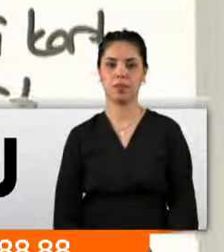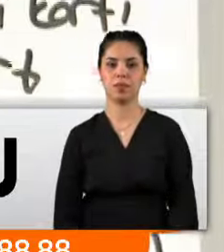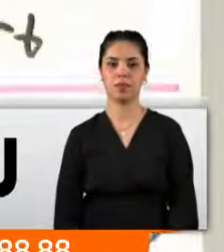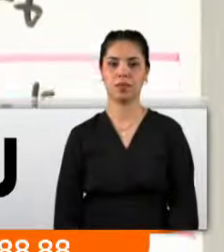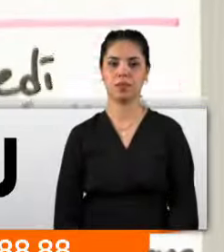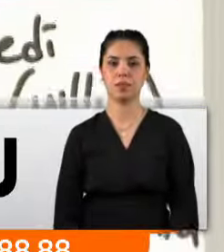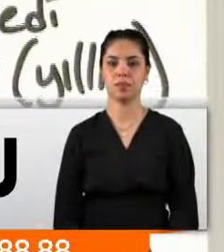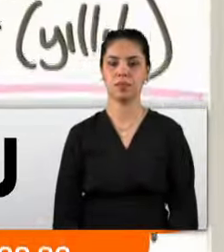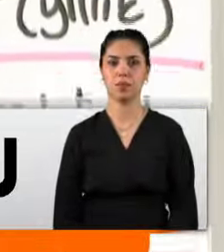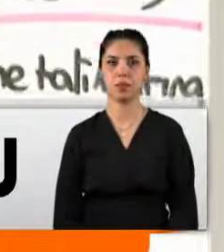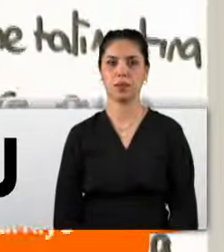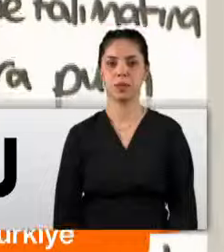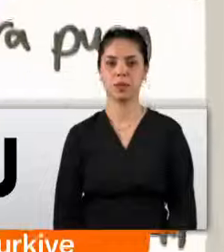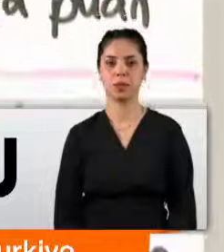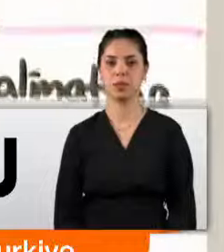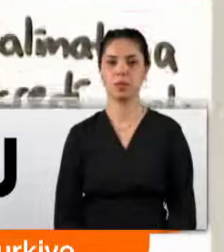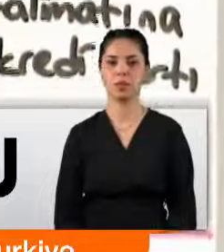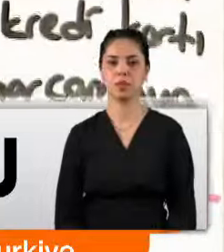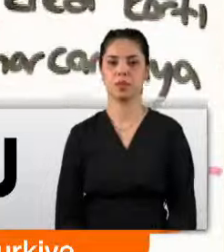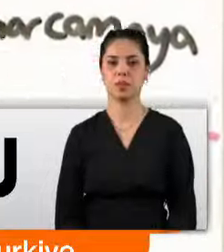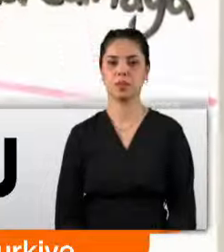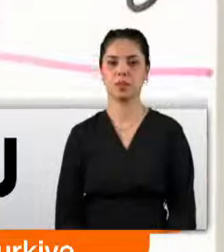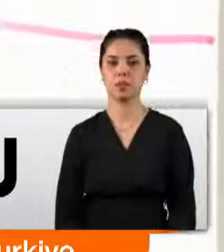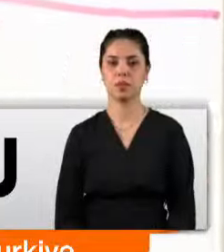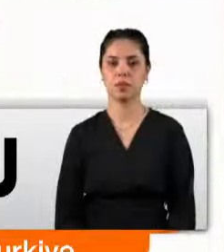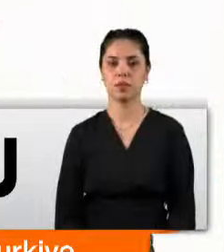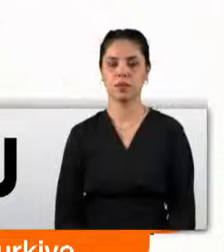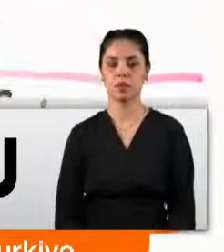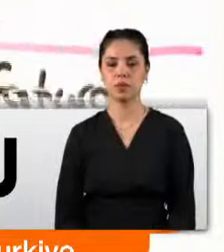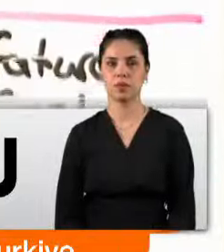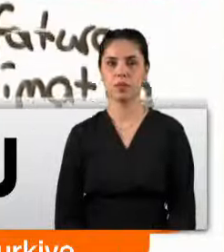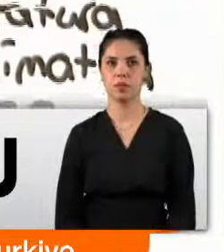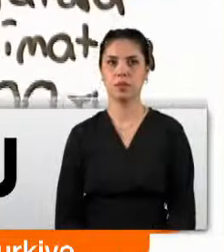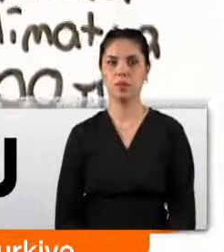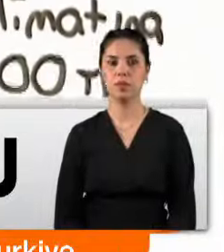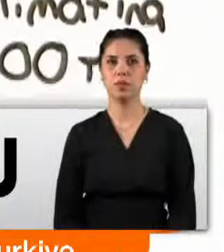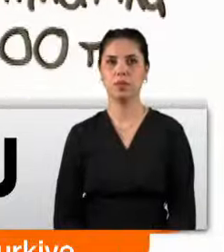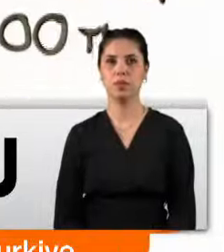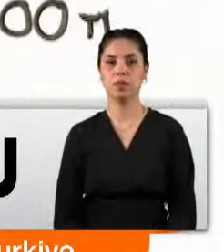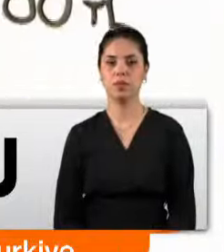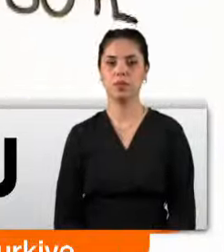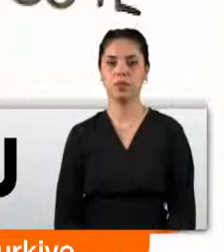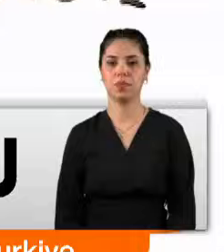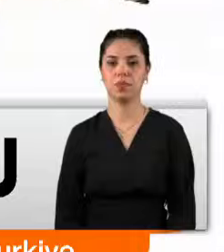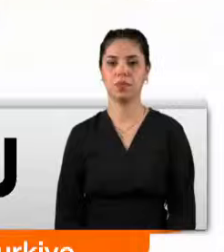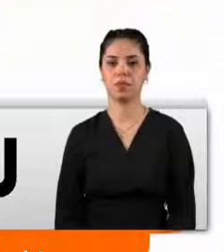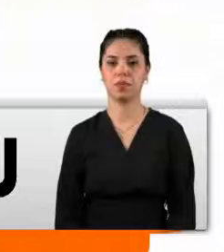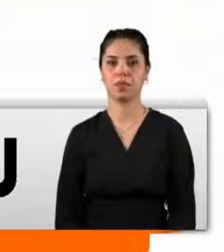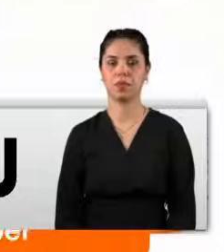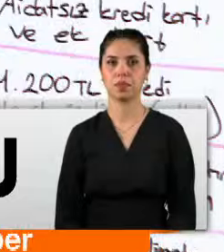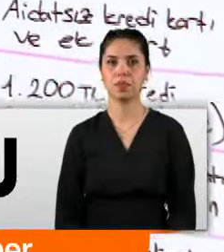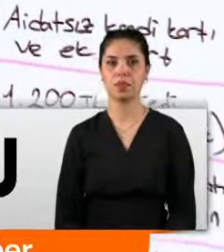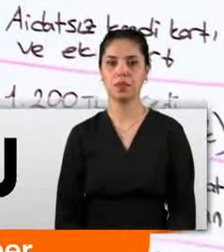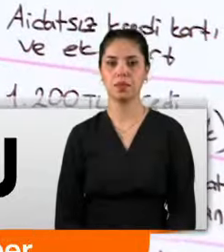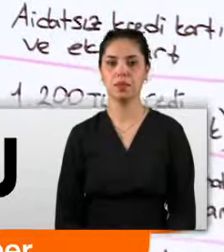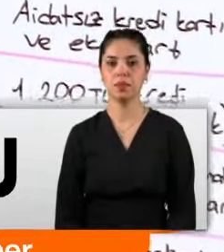bazı bankalarda da gördüğünüz gibi 15 bin liralara hatta ek şartlarla birlikte 17.500 liralara çıkan rakamlar